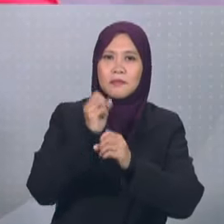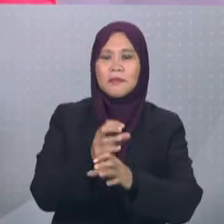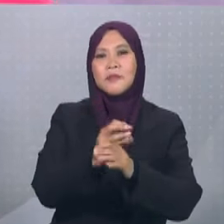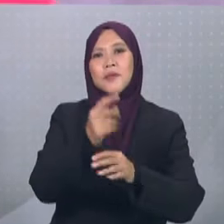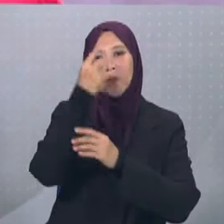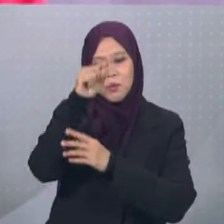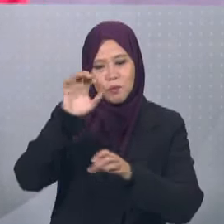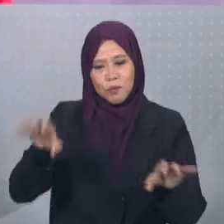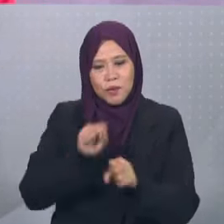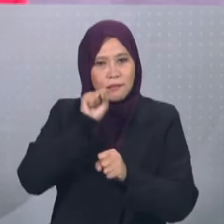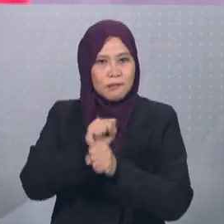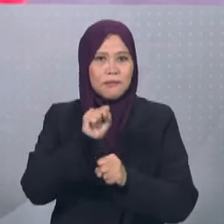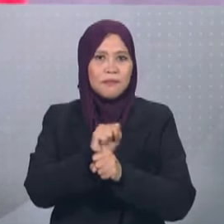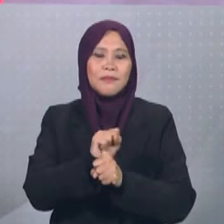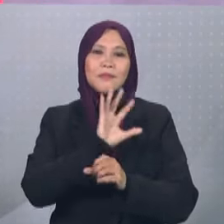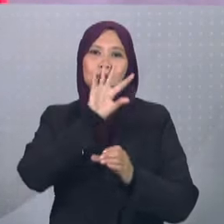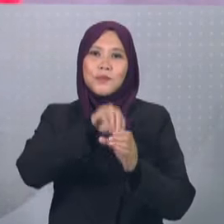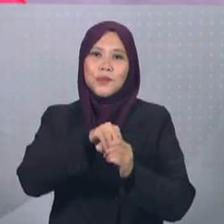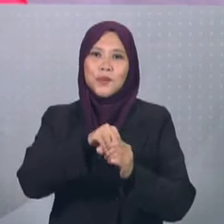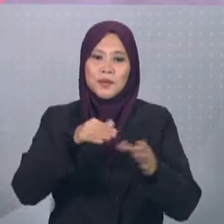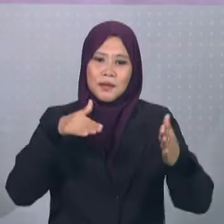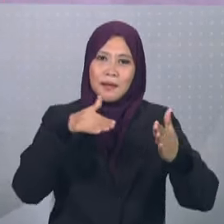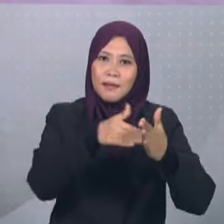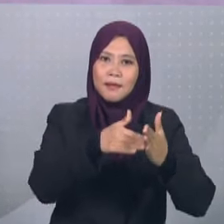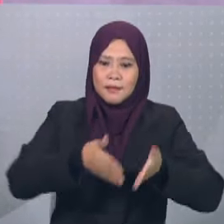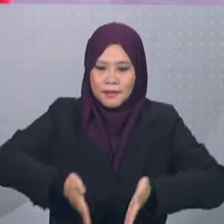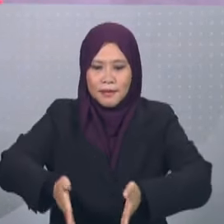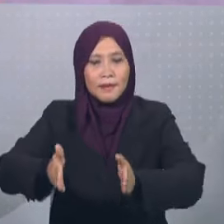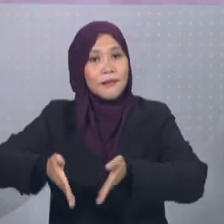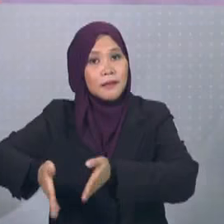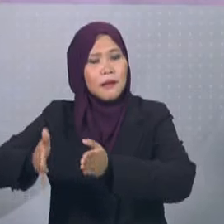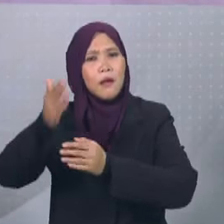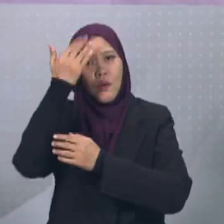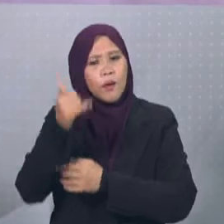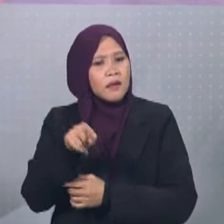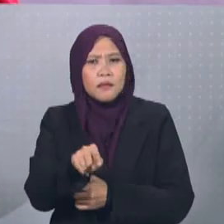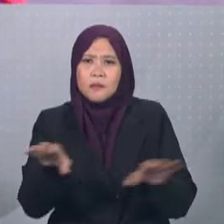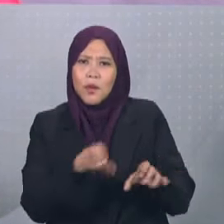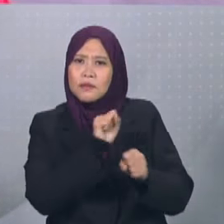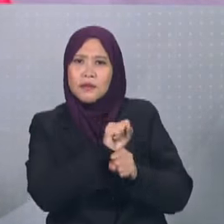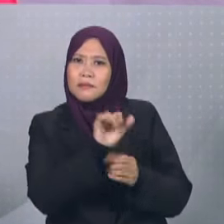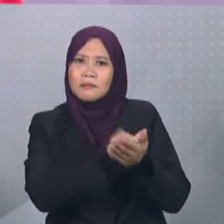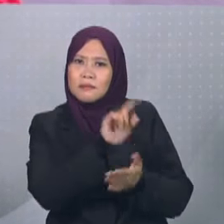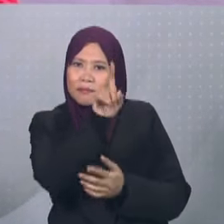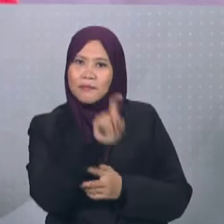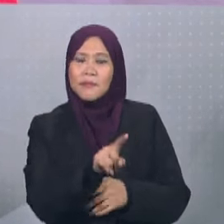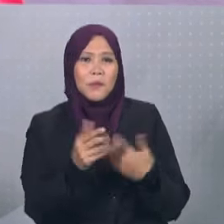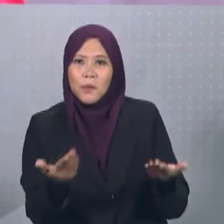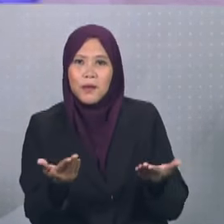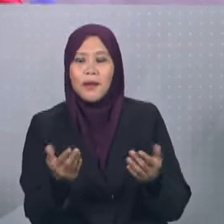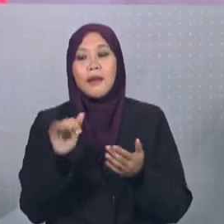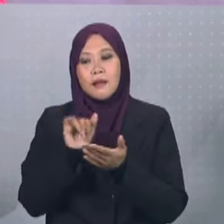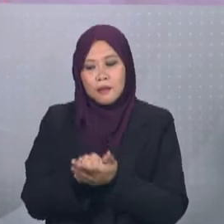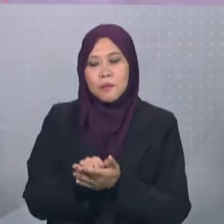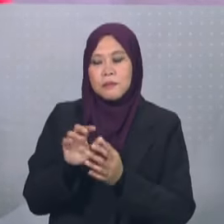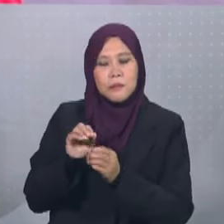dalam melaksanakan penguatkuasaan termasuk mengadakan sekatan jalan raya. Mengapa mereka berbuat demikian? Tindakan mereka ini menjadi